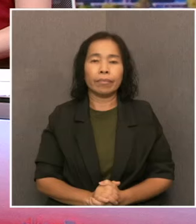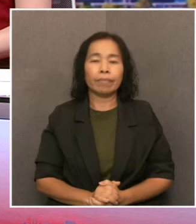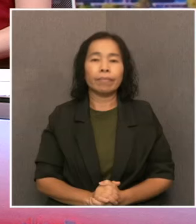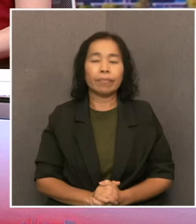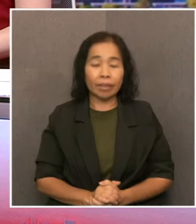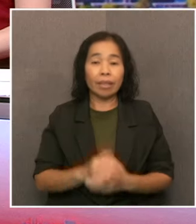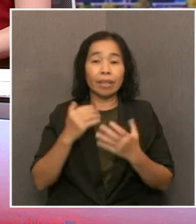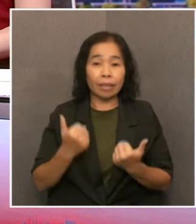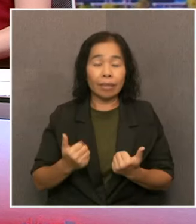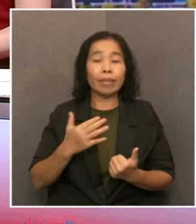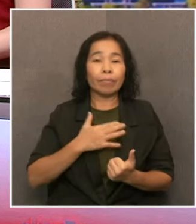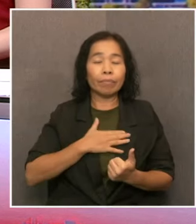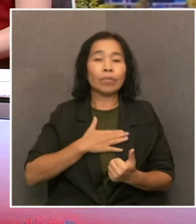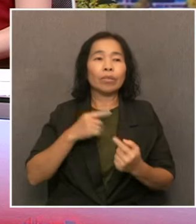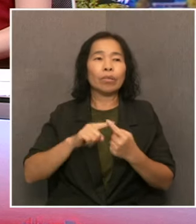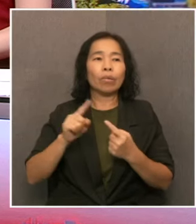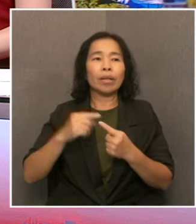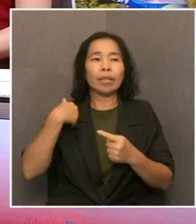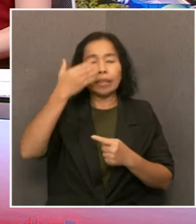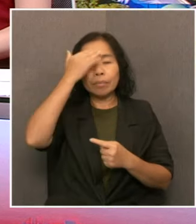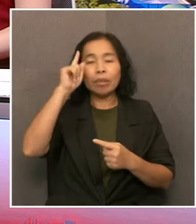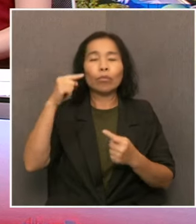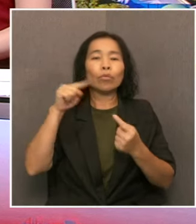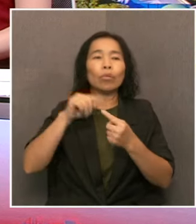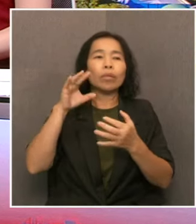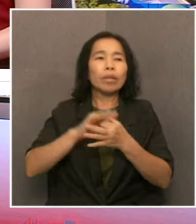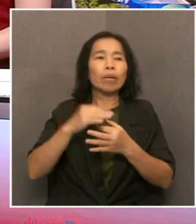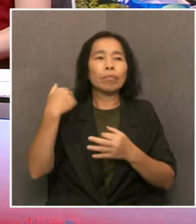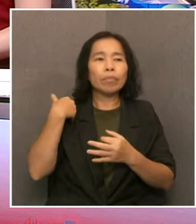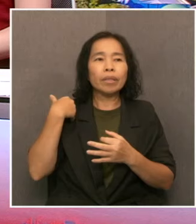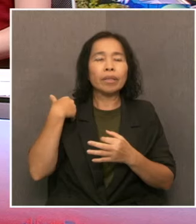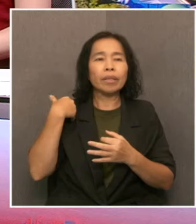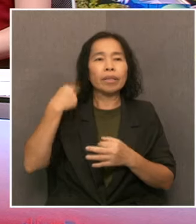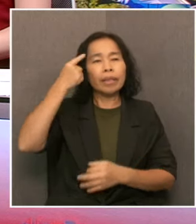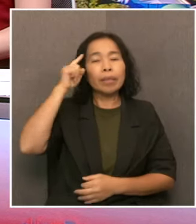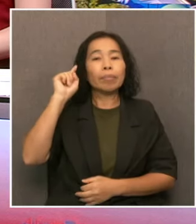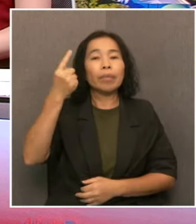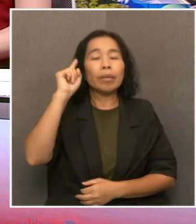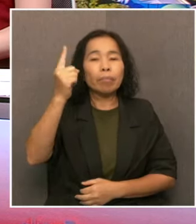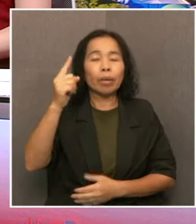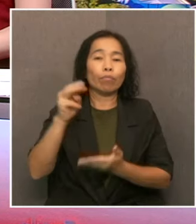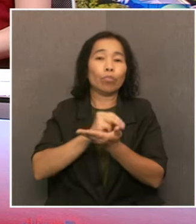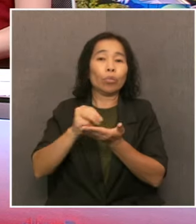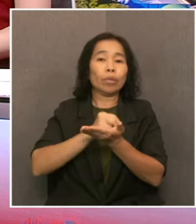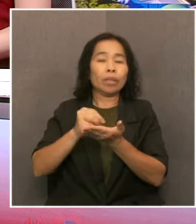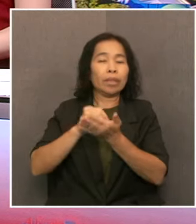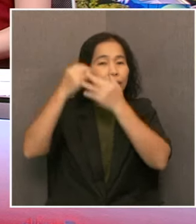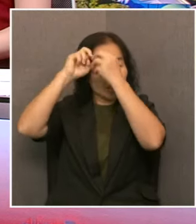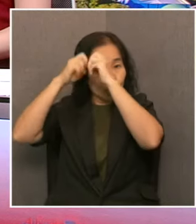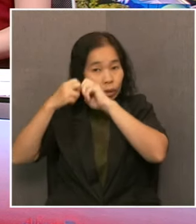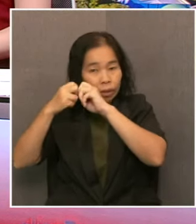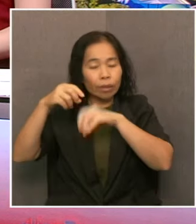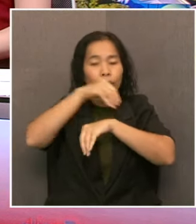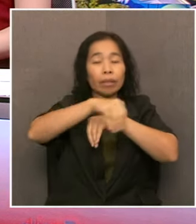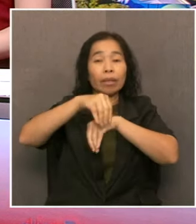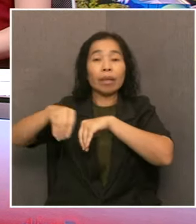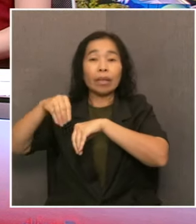คุผชมครับ เครอเจริมโภคภัณฑ์ True Corporation โดย ทรูปลกปัญญาตได้สารพลงมูลนทธิออร์ทิสตกไทย และพาคี เครอข่ายครั